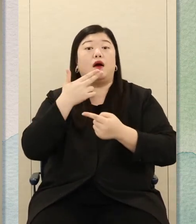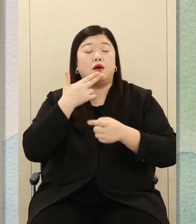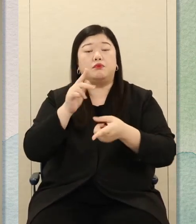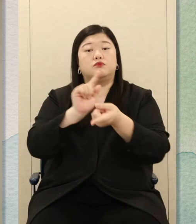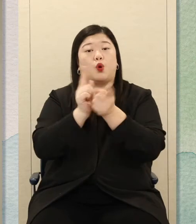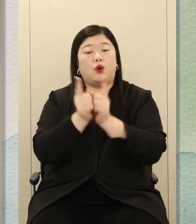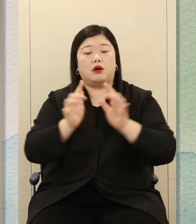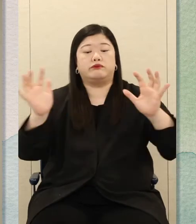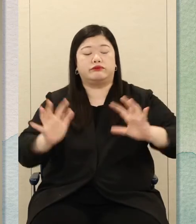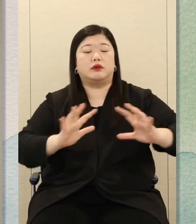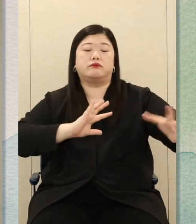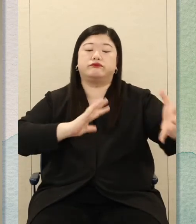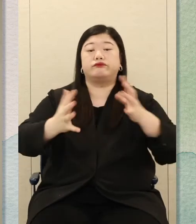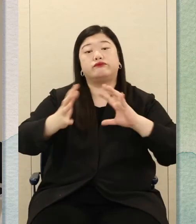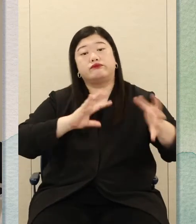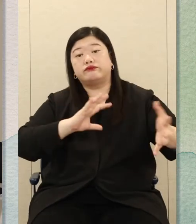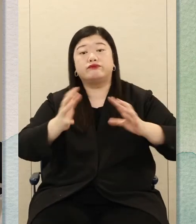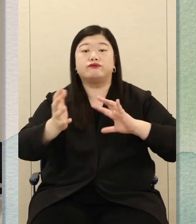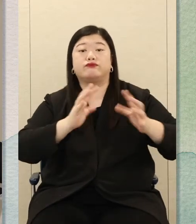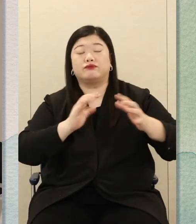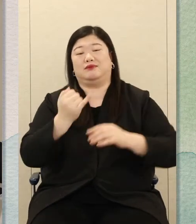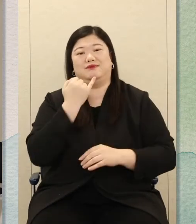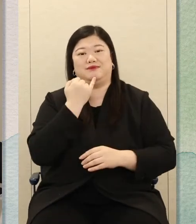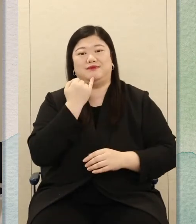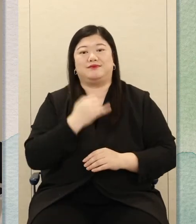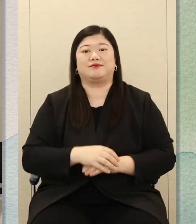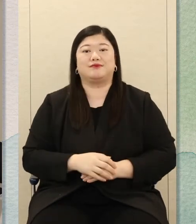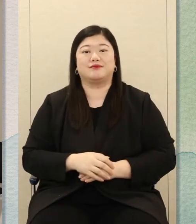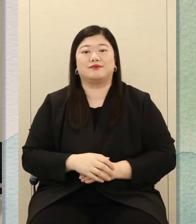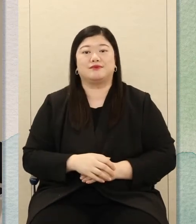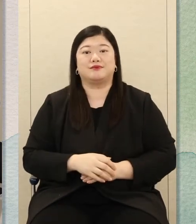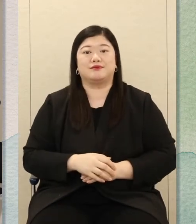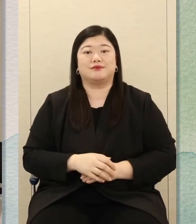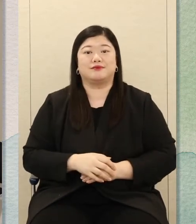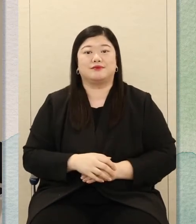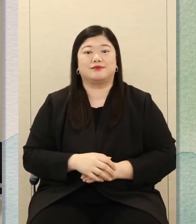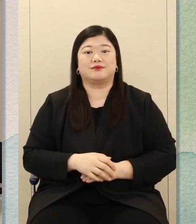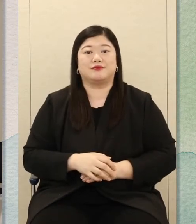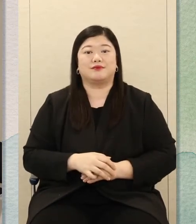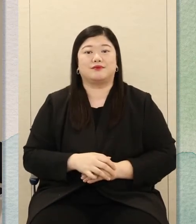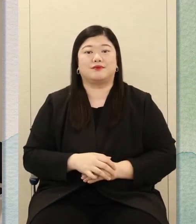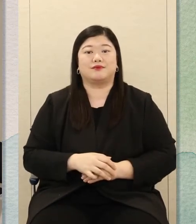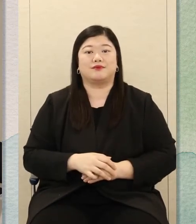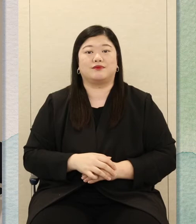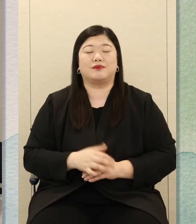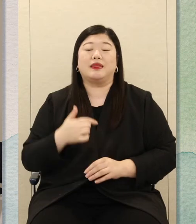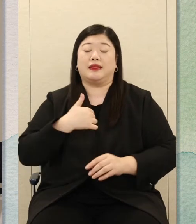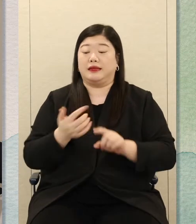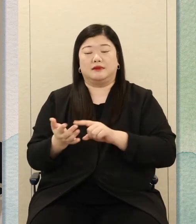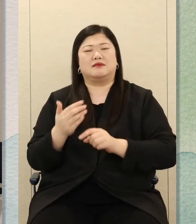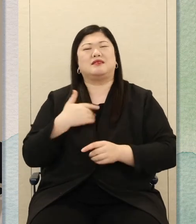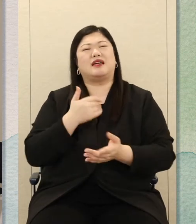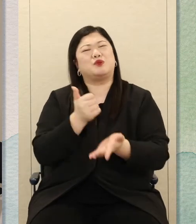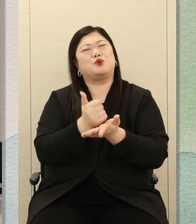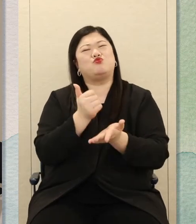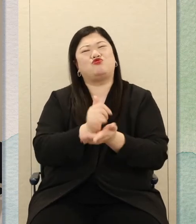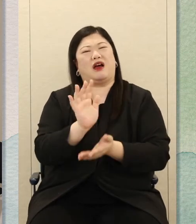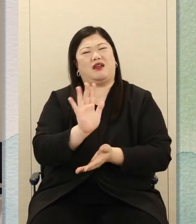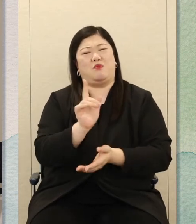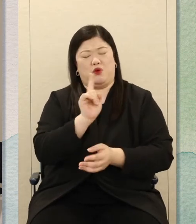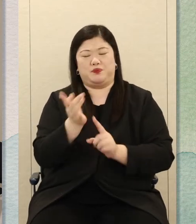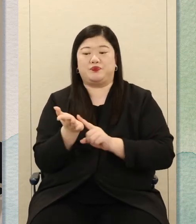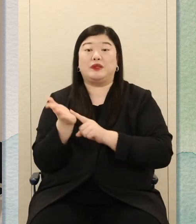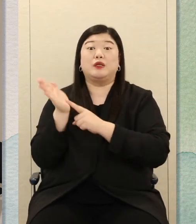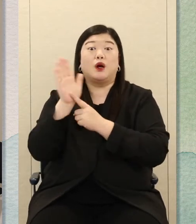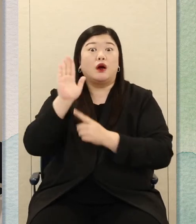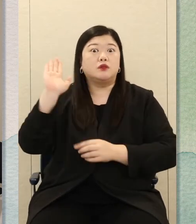이야기 시작하면 되겠죠. 발제를 하는 거 저는 이제 요새 이걸 좀 별로 추천드리고 싶지는 않아요. 왜냐하면 인터넷